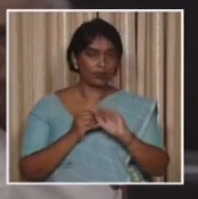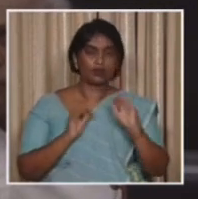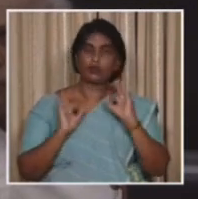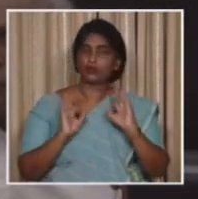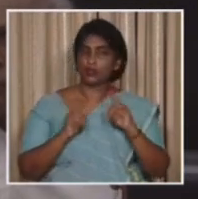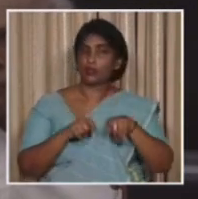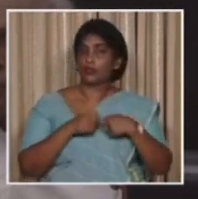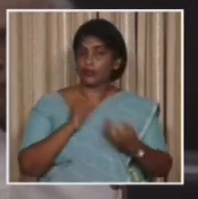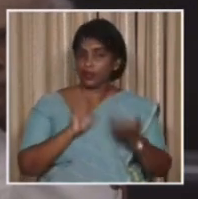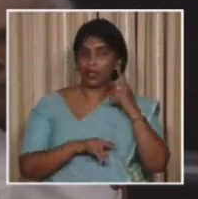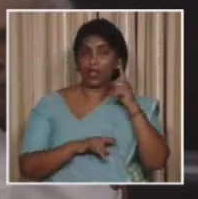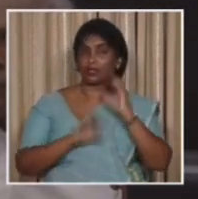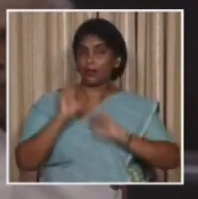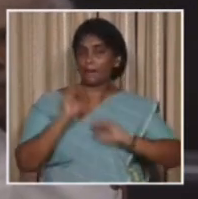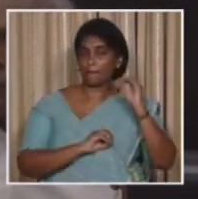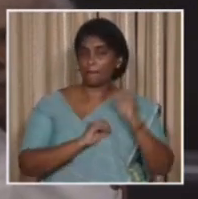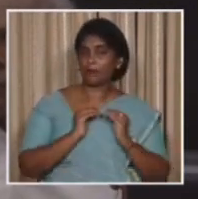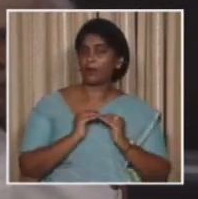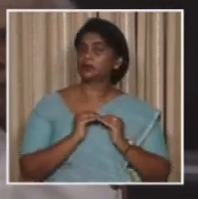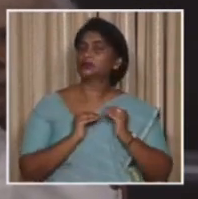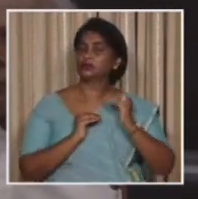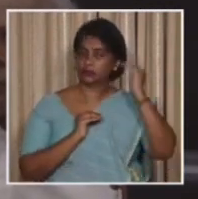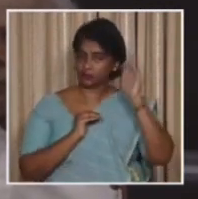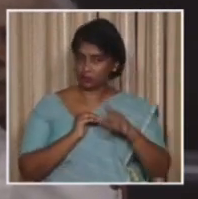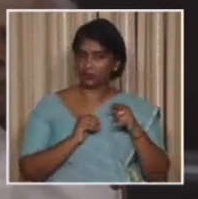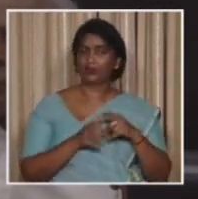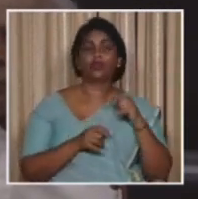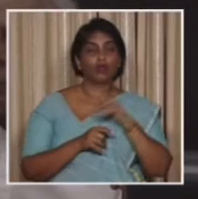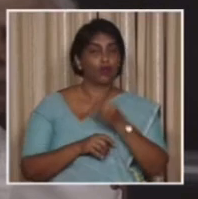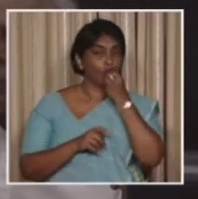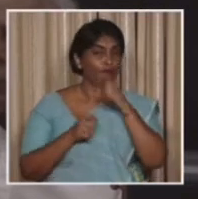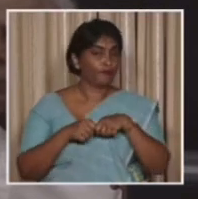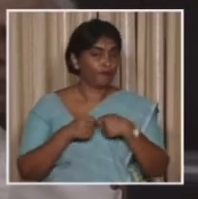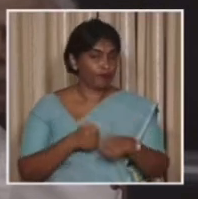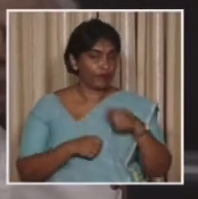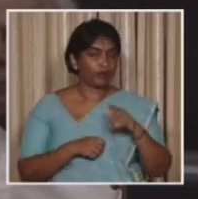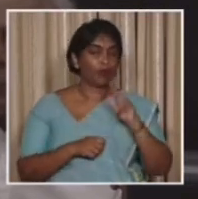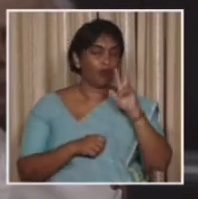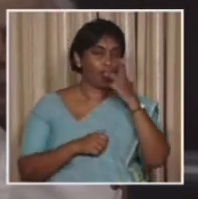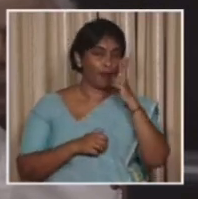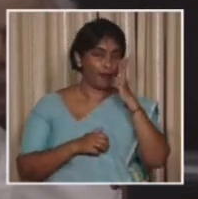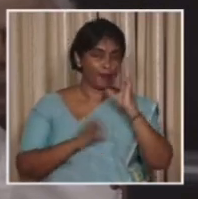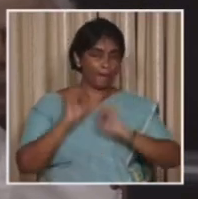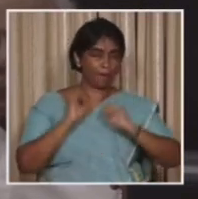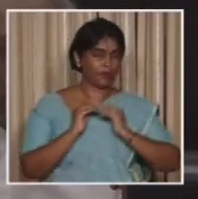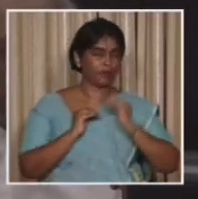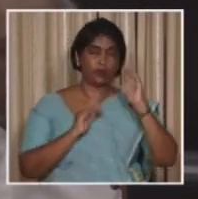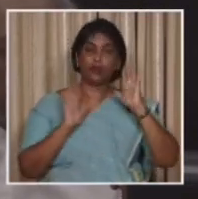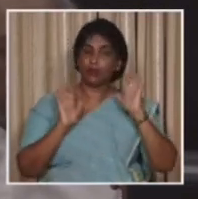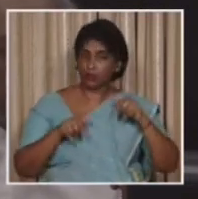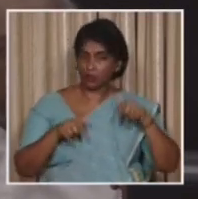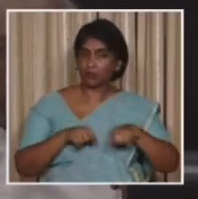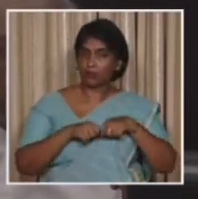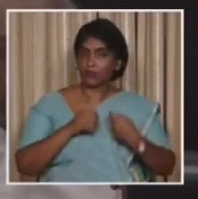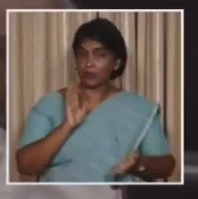සාමාන්‍ය උද්ධමනය 70%ක් පමණ දක්වා ඉහළ ගියා. ආහාර උද්ධමනය 90%ක් පසු කළා. නමුත් දැන්